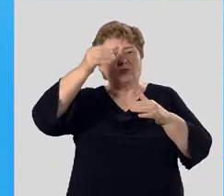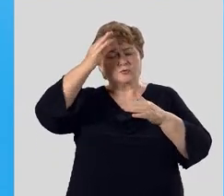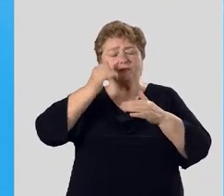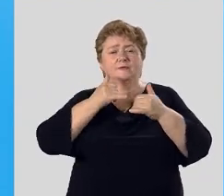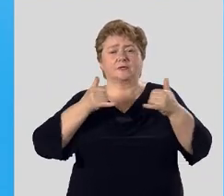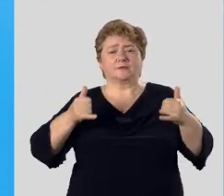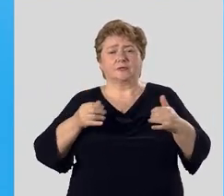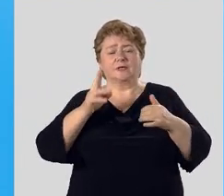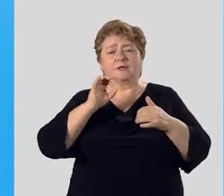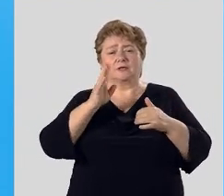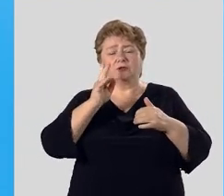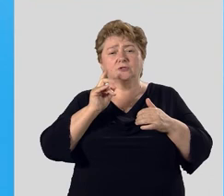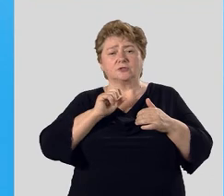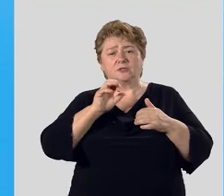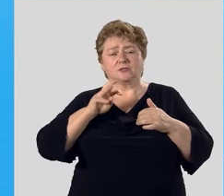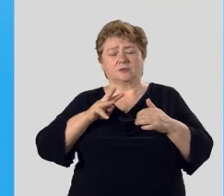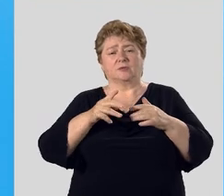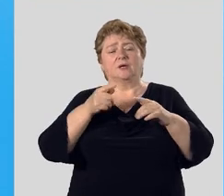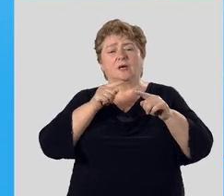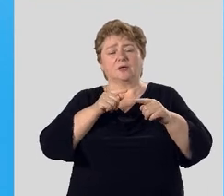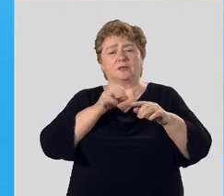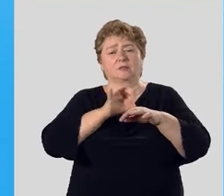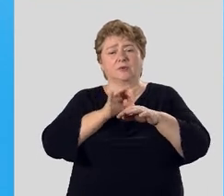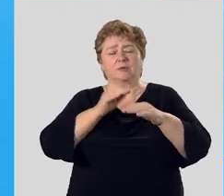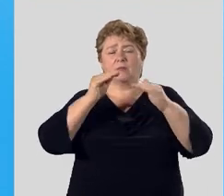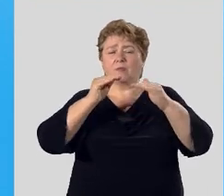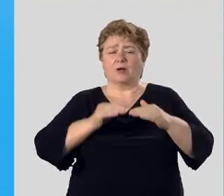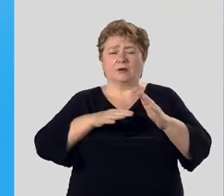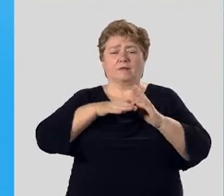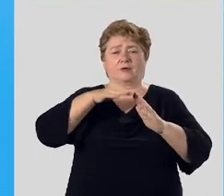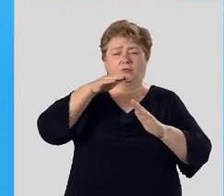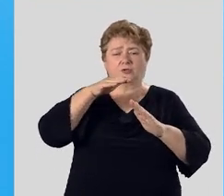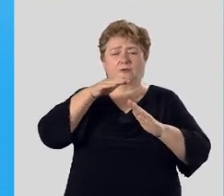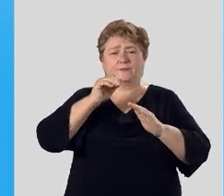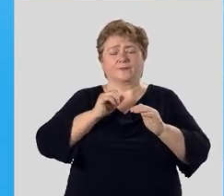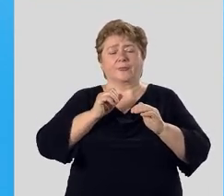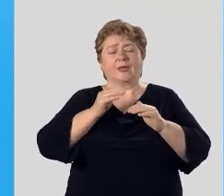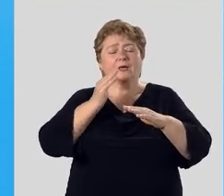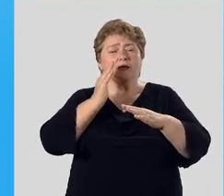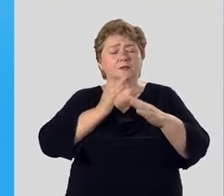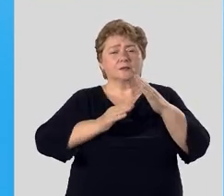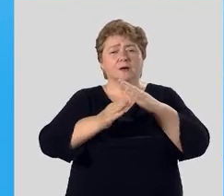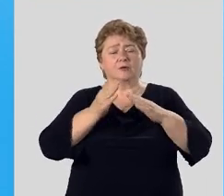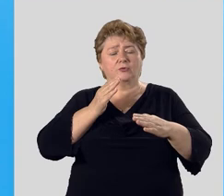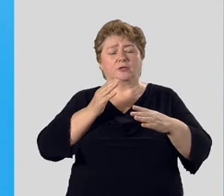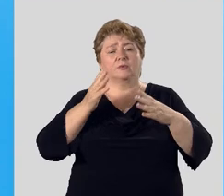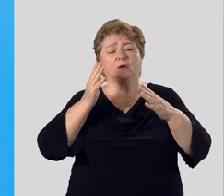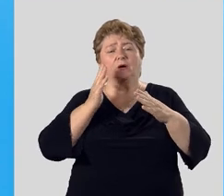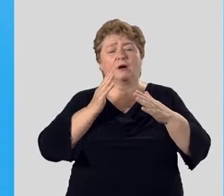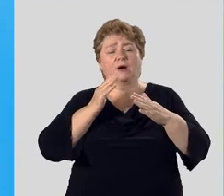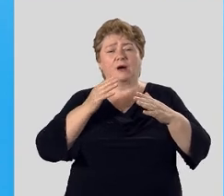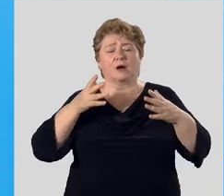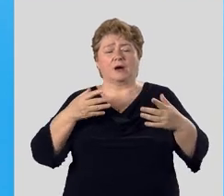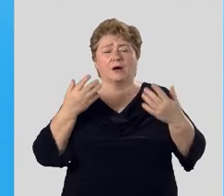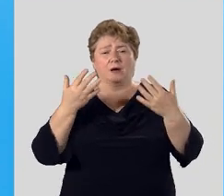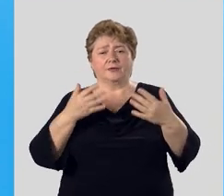развития, кретинизм. Такие больные маленького роста, с короткими конечностями,